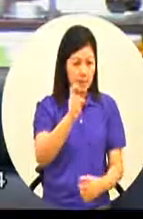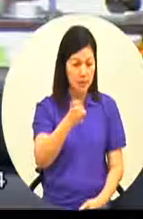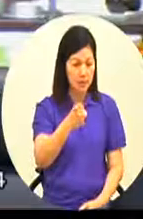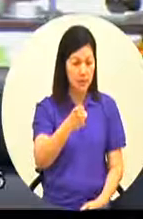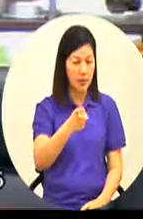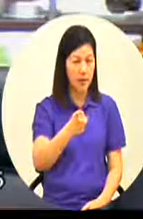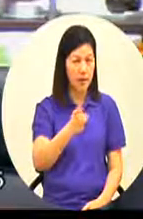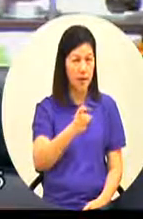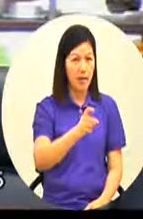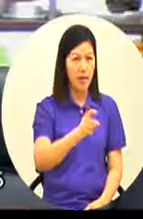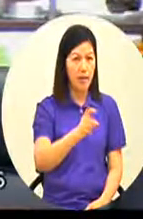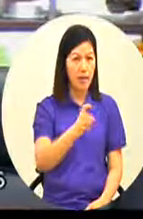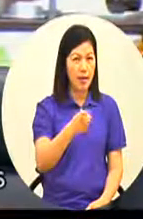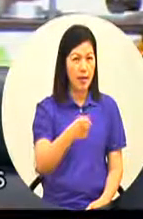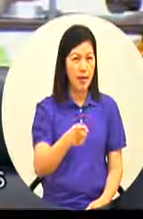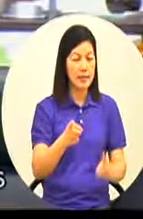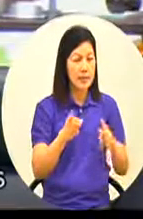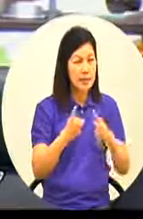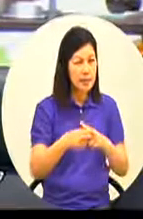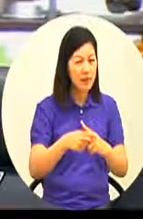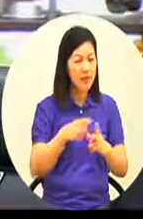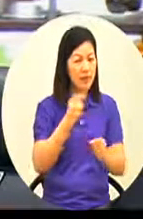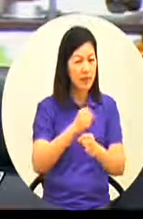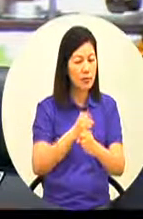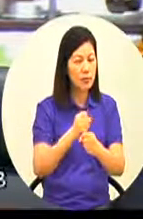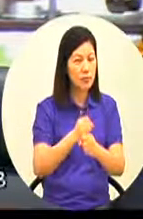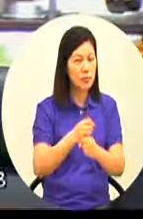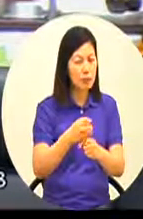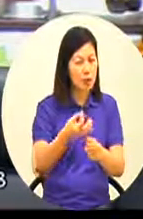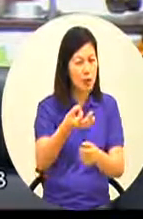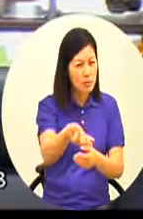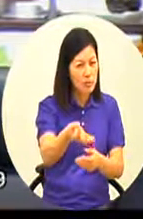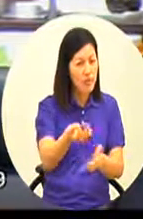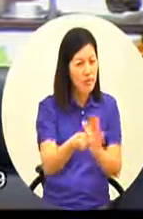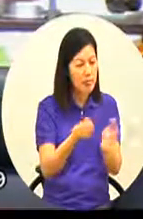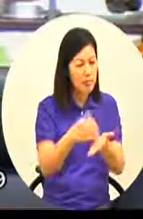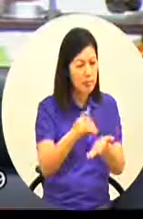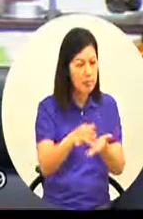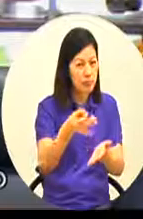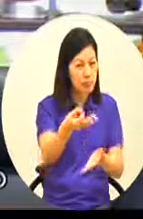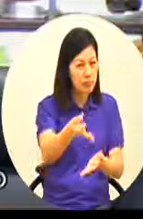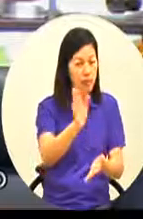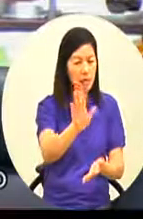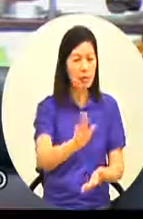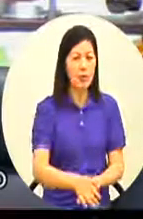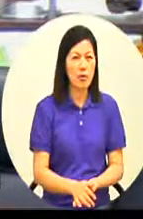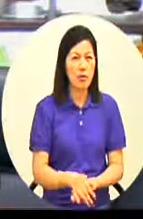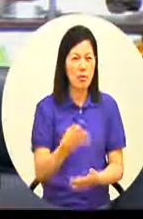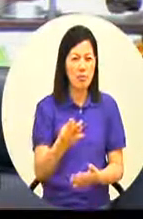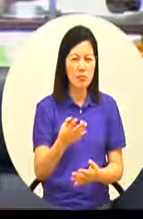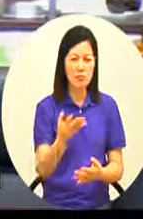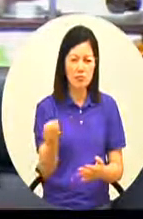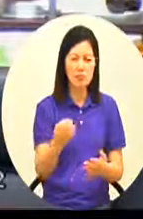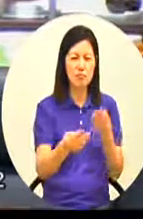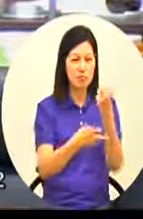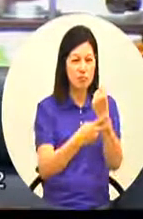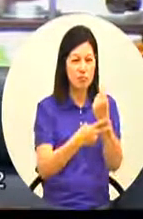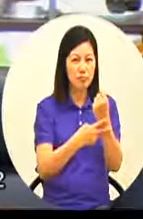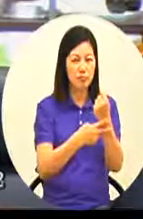个小型工程会啊的预算啊。当然，我听说有一些里有一